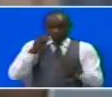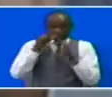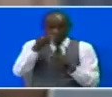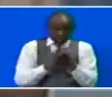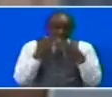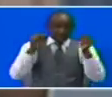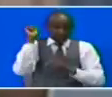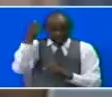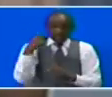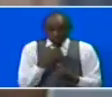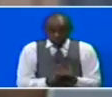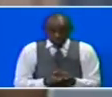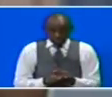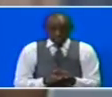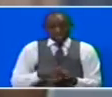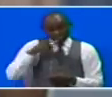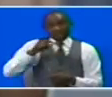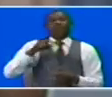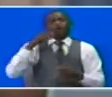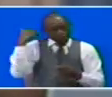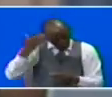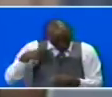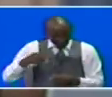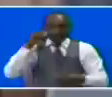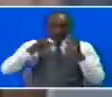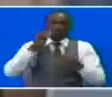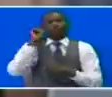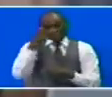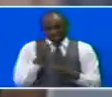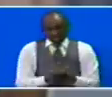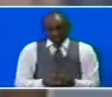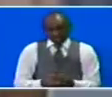rais wa Kenya huchaguliwa kama rais wa Kenya.